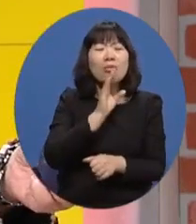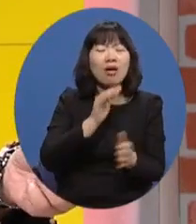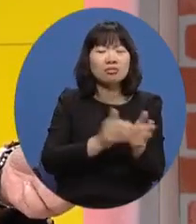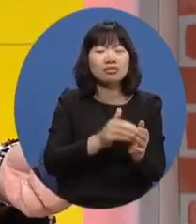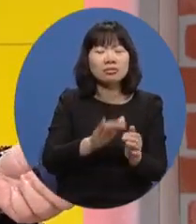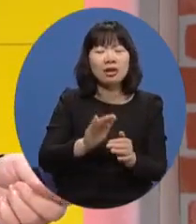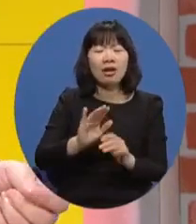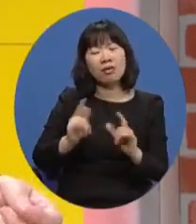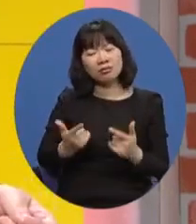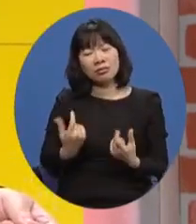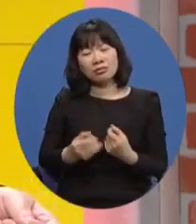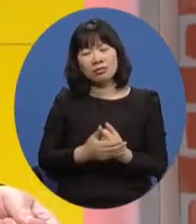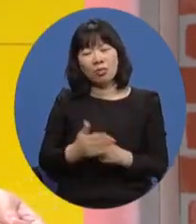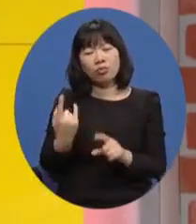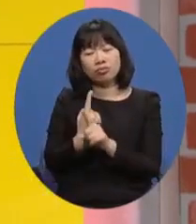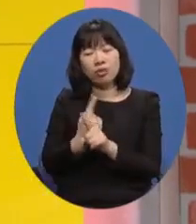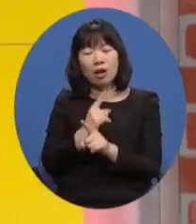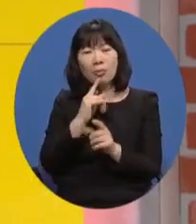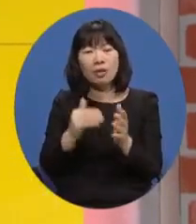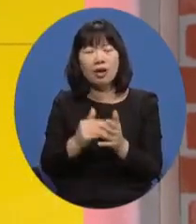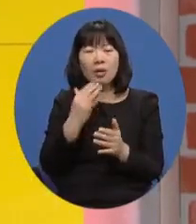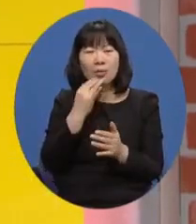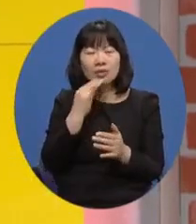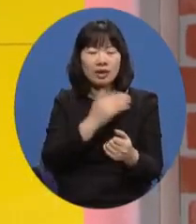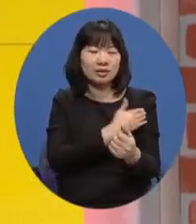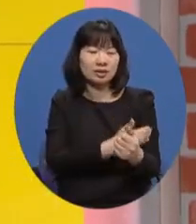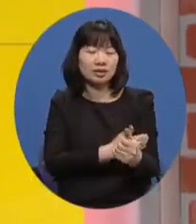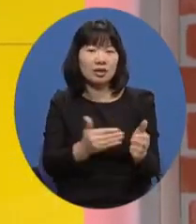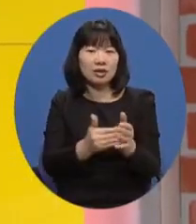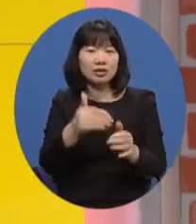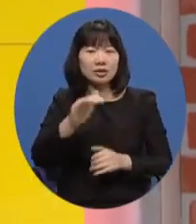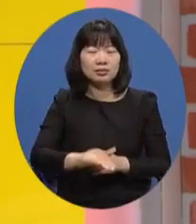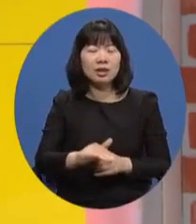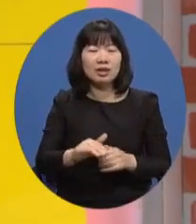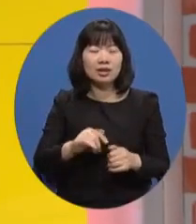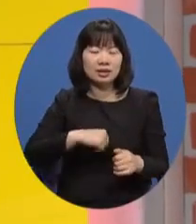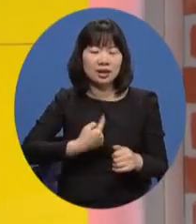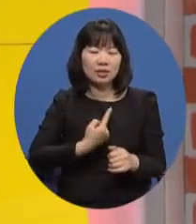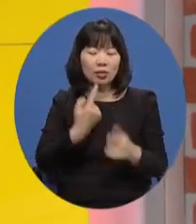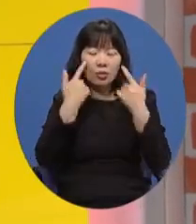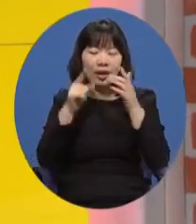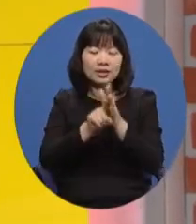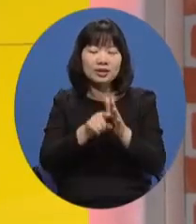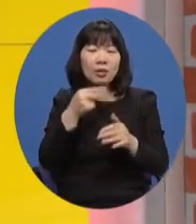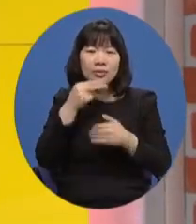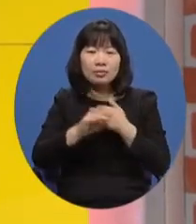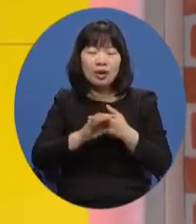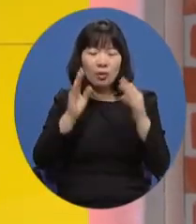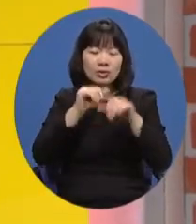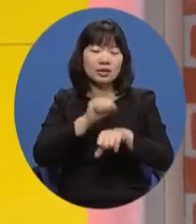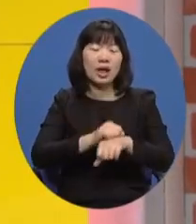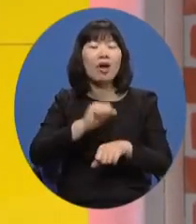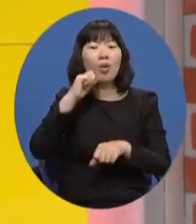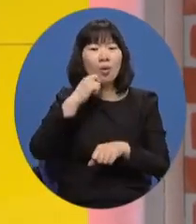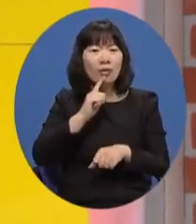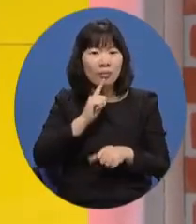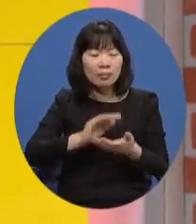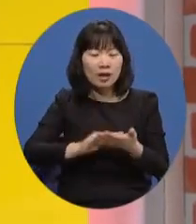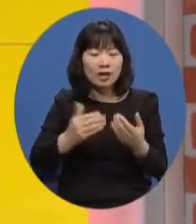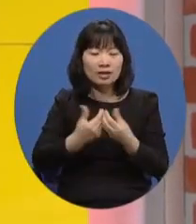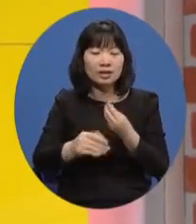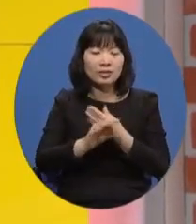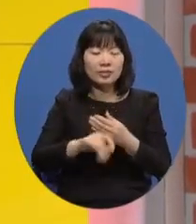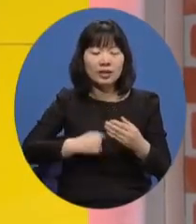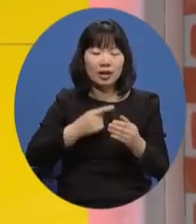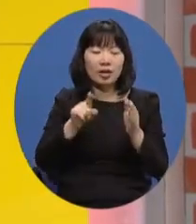썼는데 아닌 것 같아서 고쳤다 그래요. 물론 그것도 실력이지만 어떻게 보면 자기 확신이 없으면 공부를 잘하기가 어려워요. 예를 들어